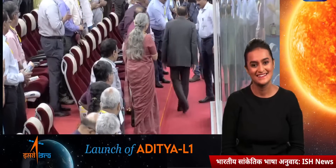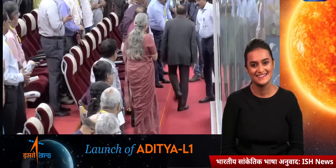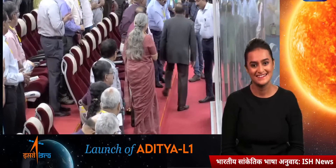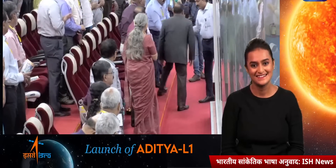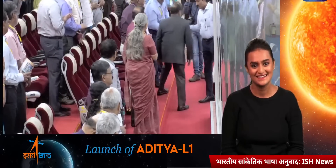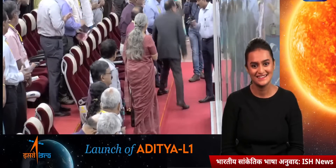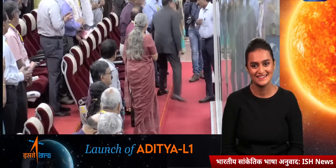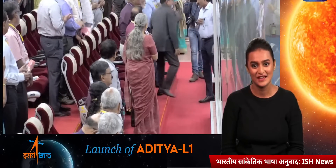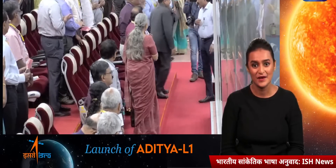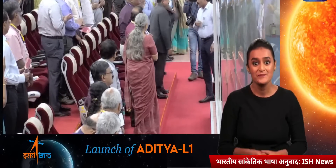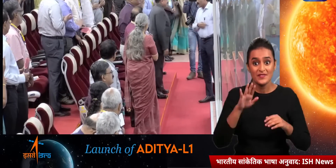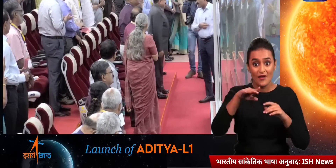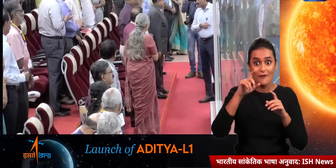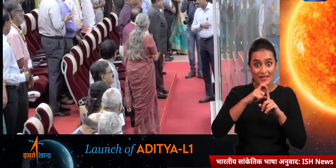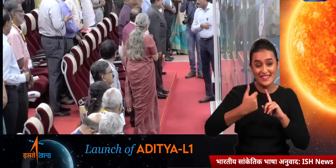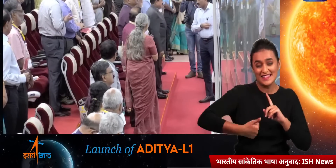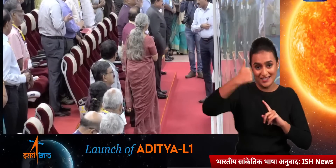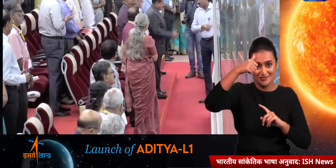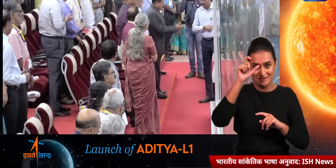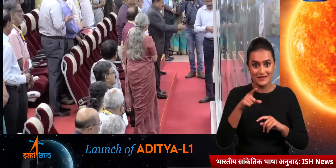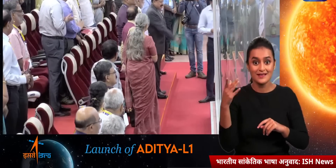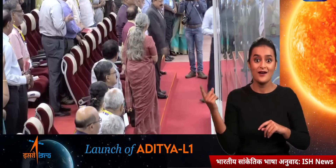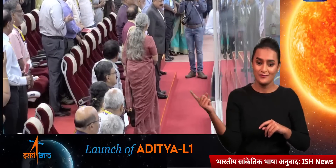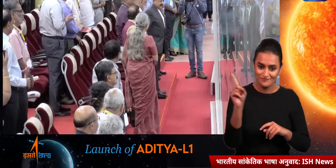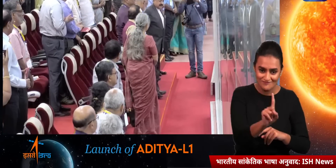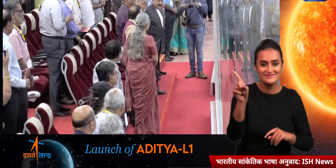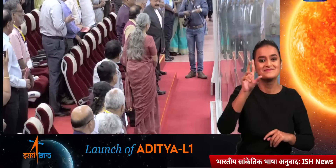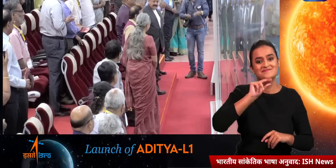अध्यक्ष महोदय के एड्रेसिंग के लिए।